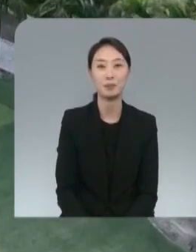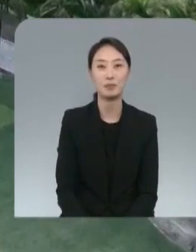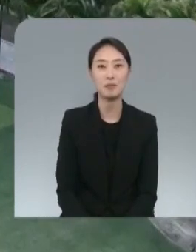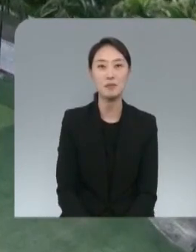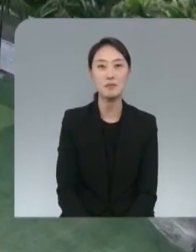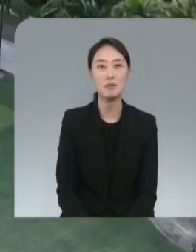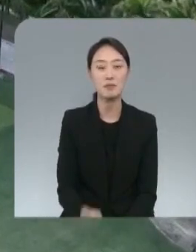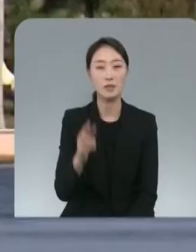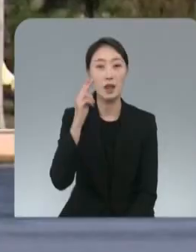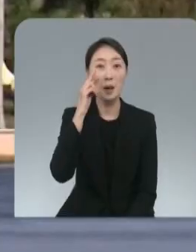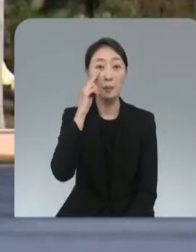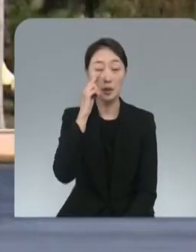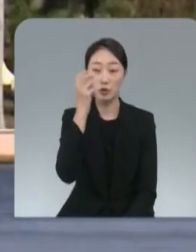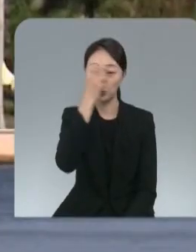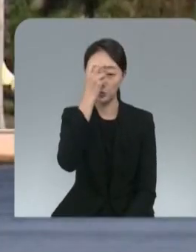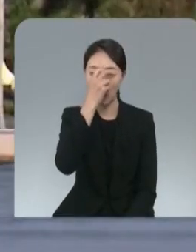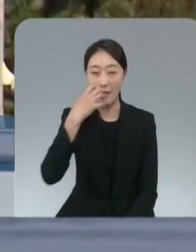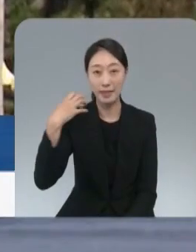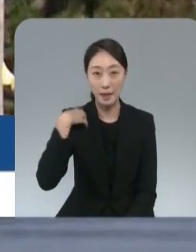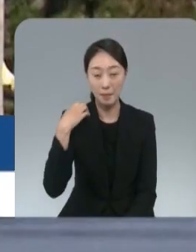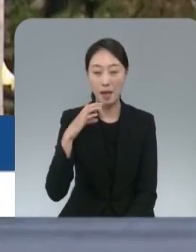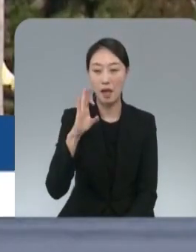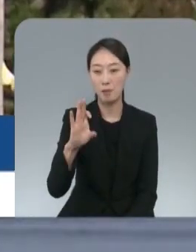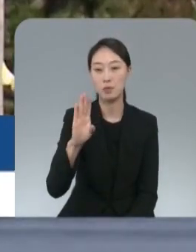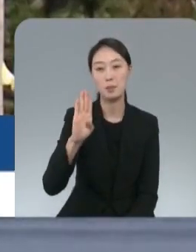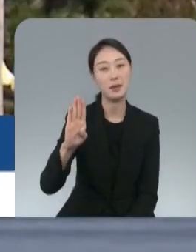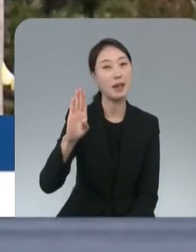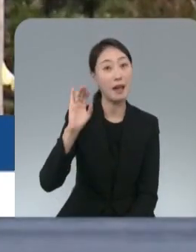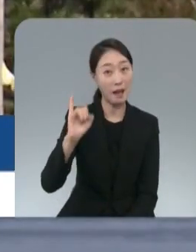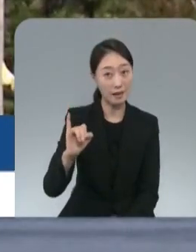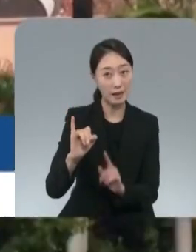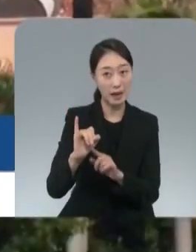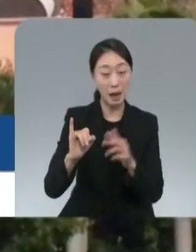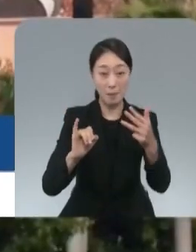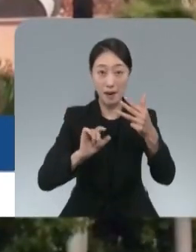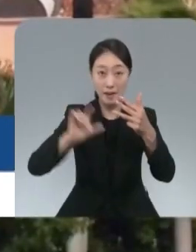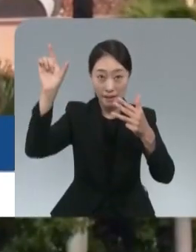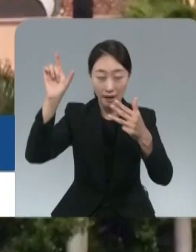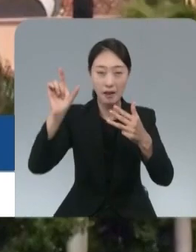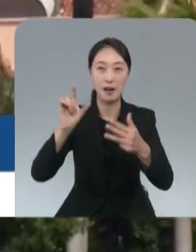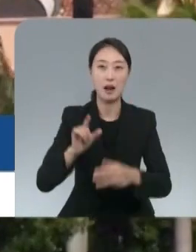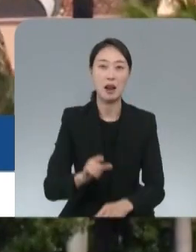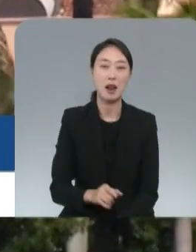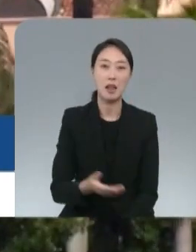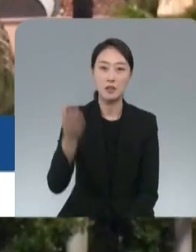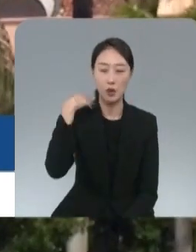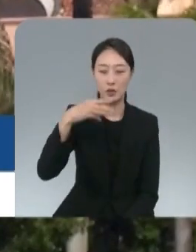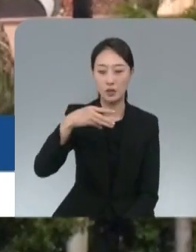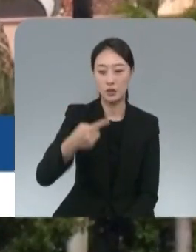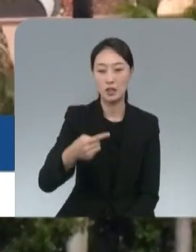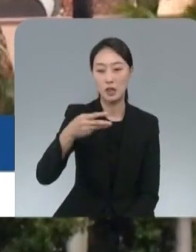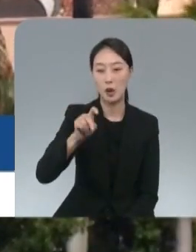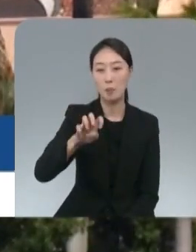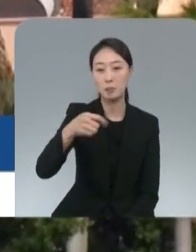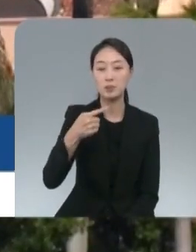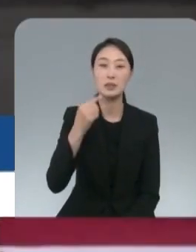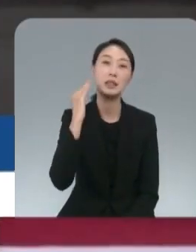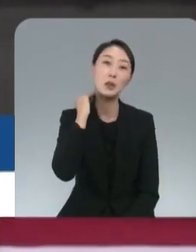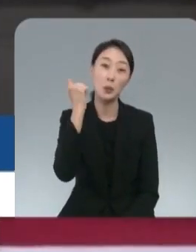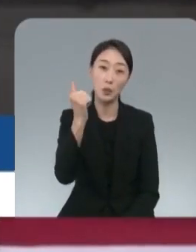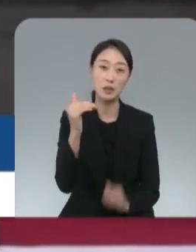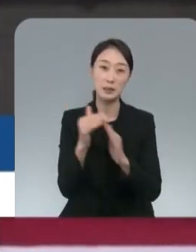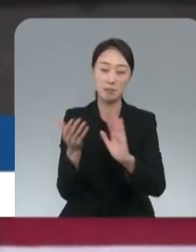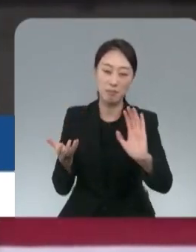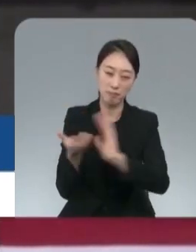미 연방수사국 fbi 는 현지시각 8일 트럼프 전 대통령의 플로리다 자택에 대한 압수수색을 실시했습니다